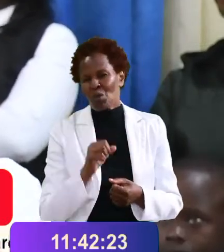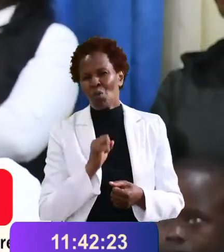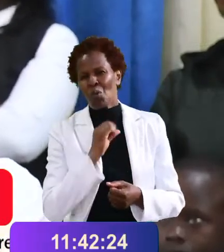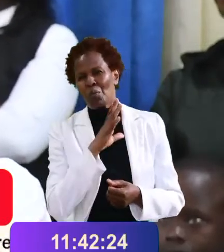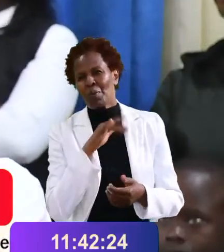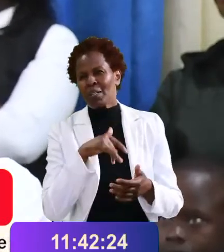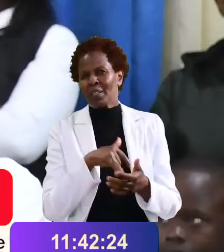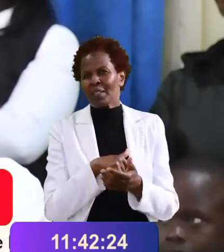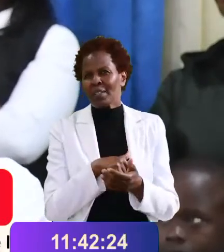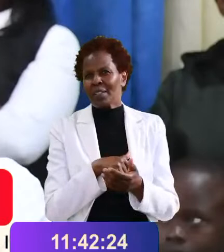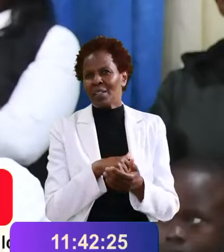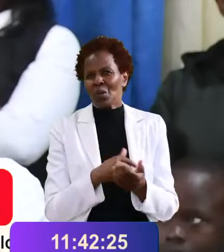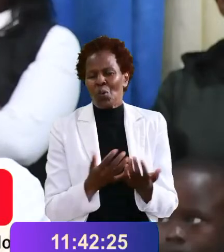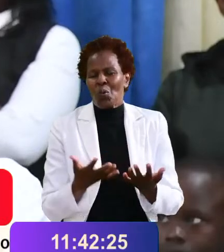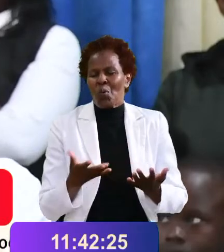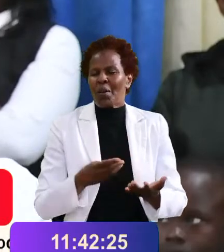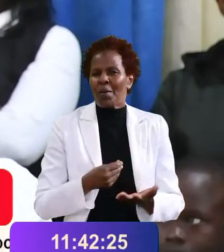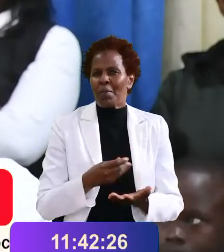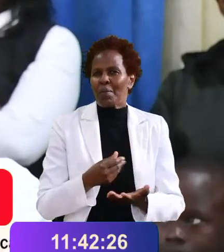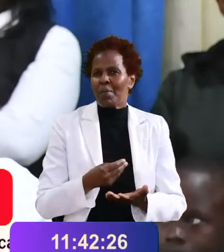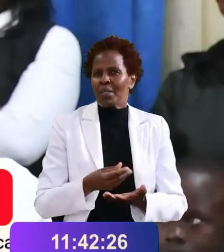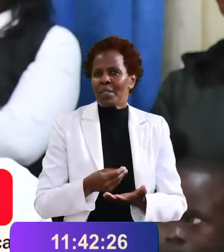kwamba watatoa wapi pesa